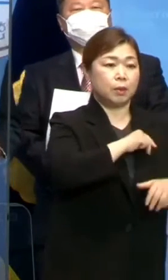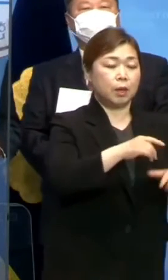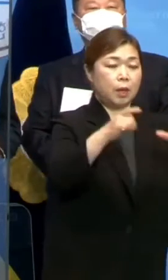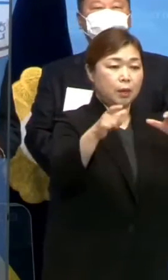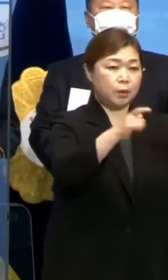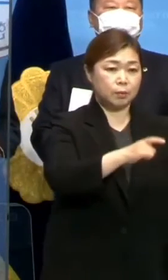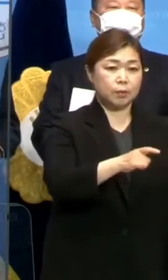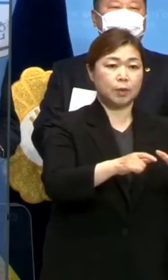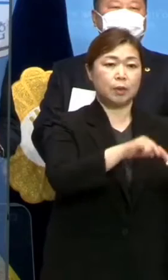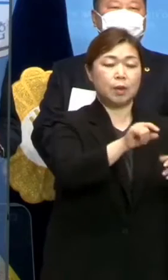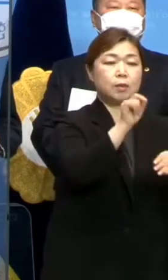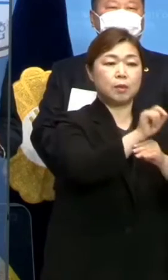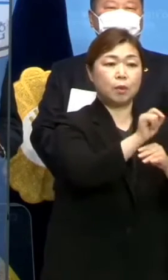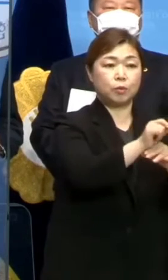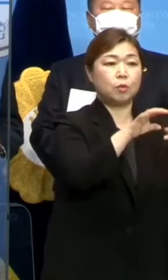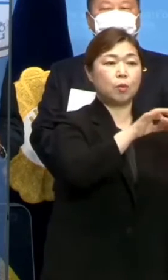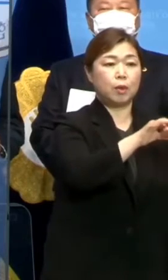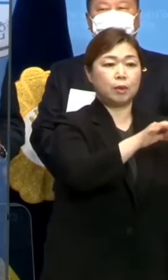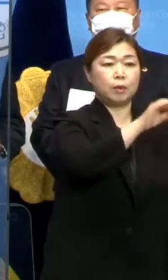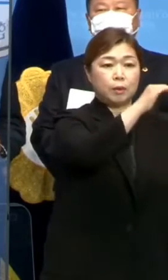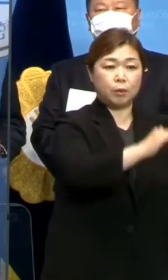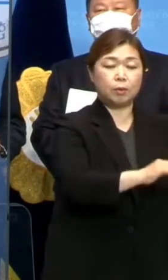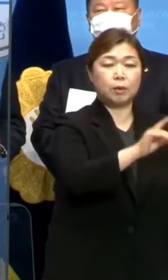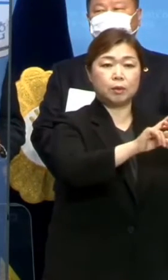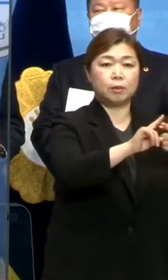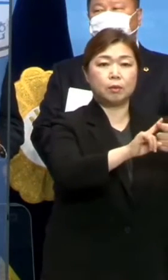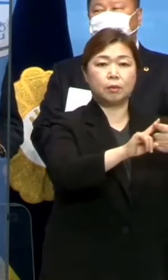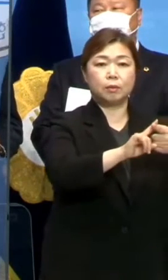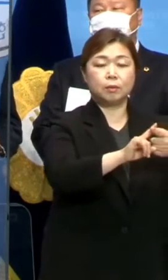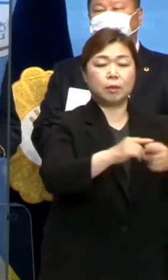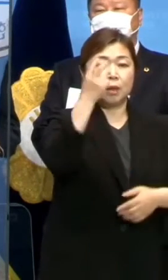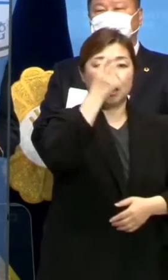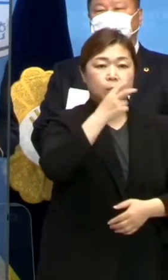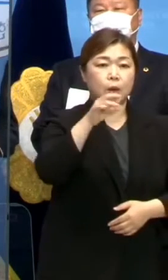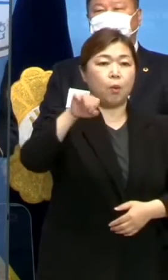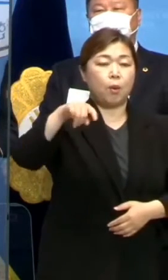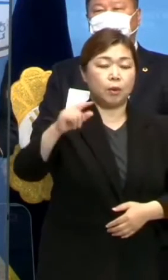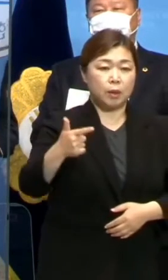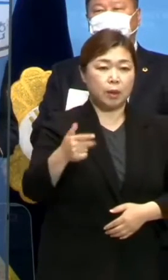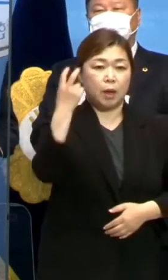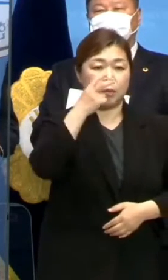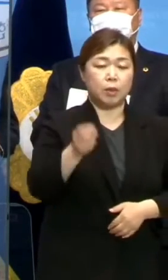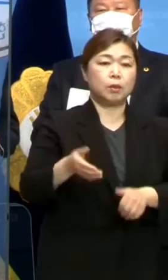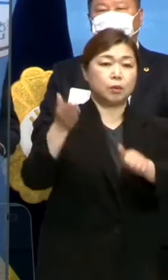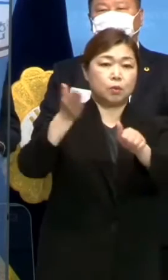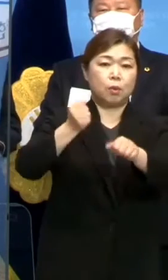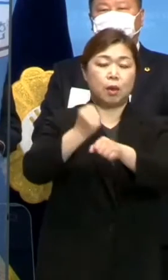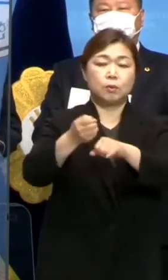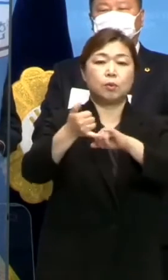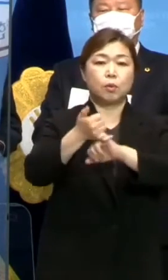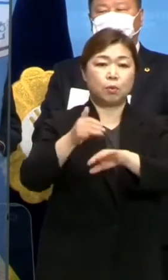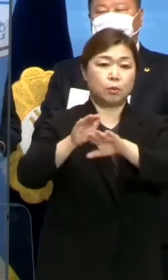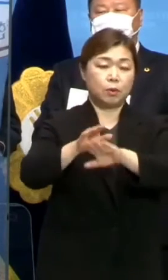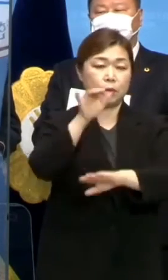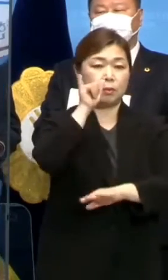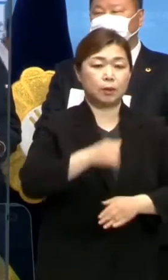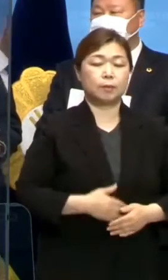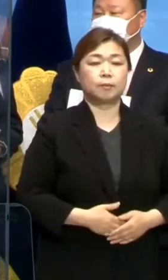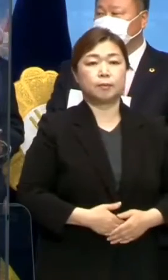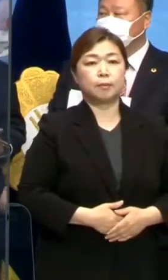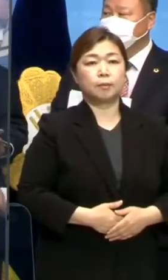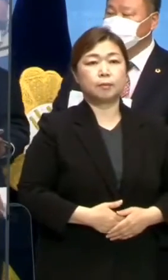지방자치단체의 사무 처리에 관한 사항에 대하여 감사원에 감사를 청구할 수 있도록 했습니다